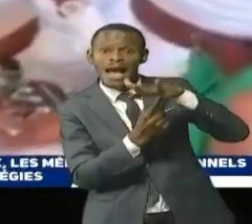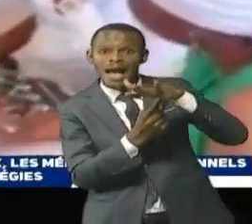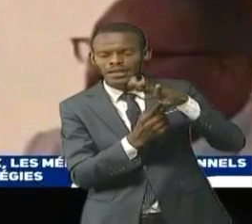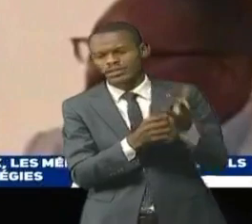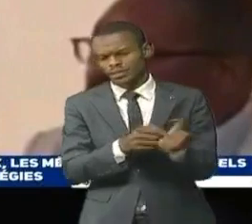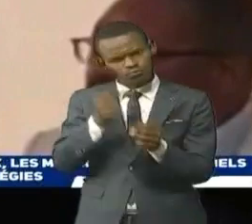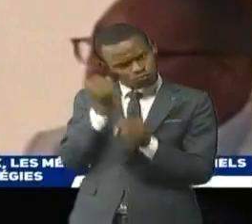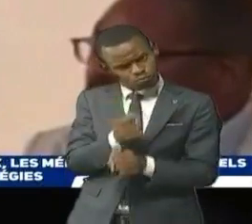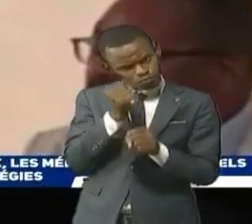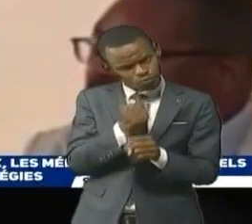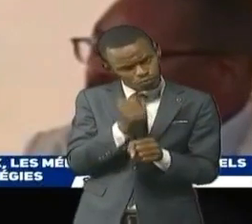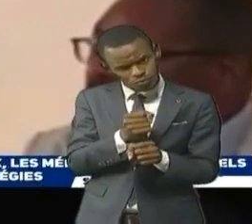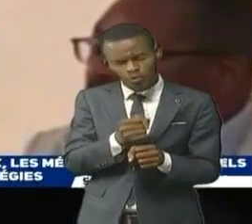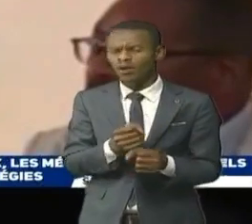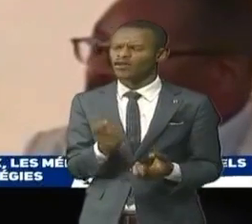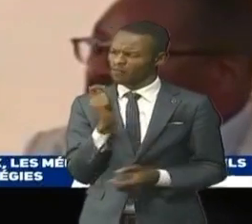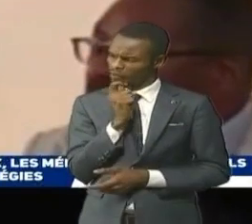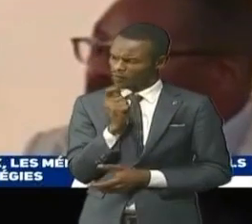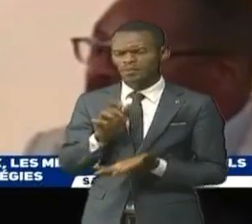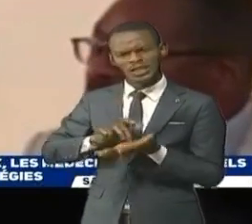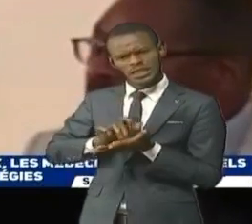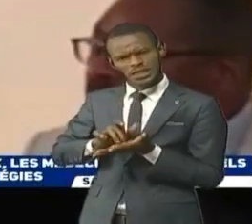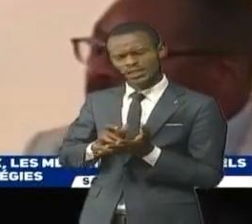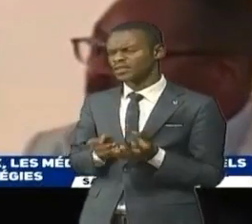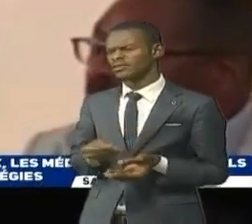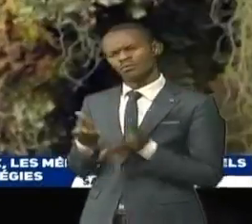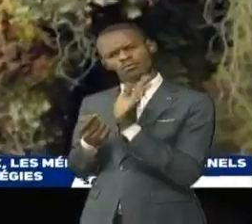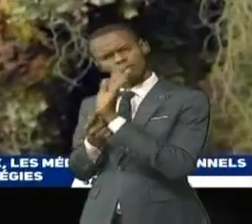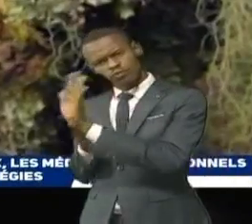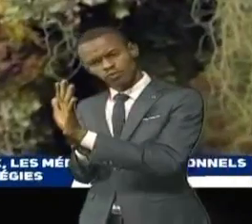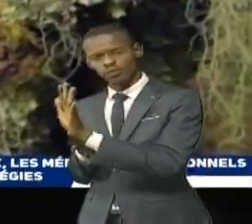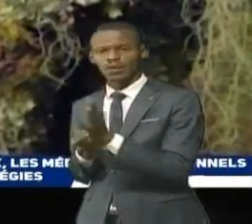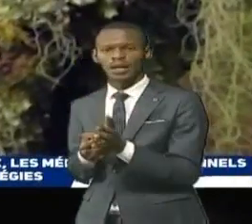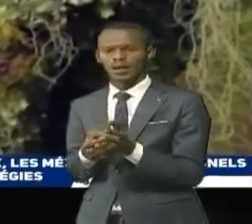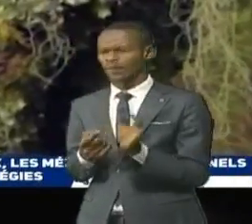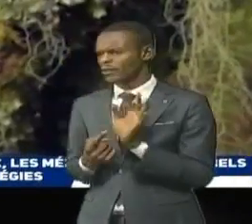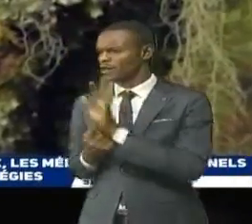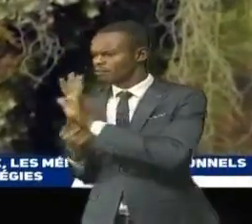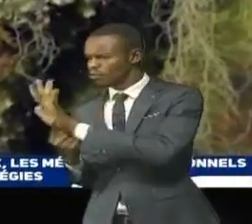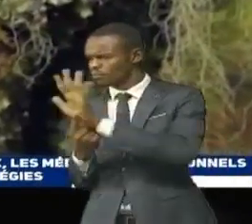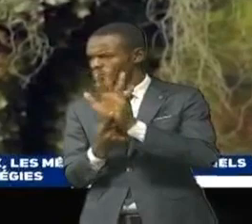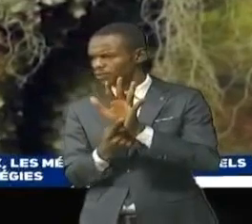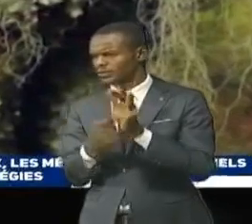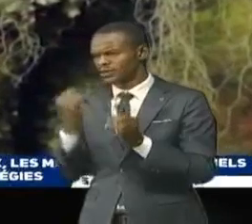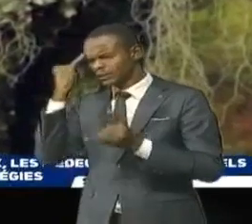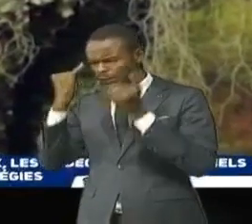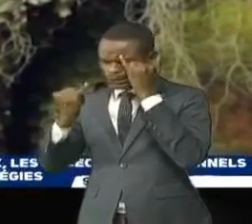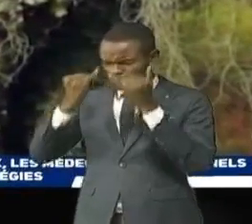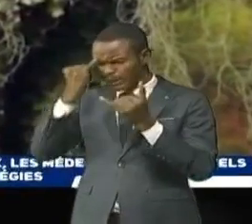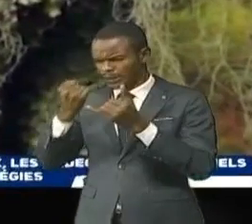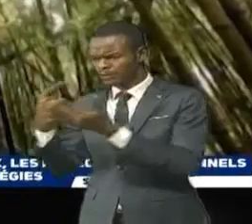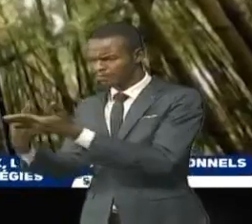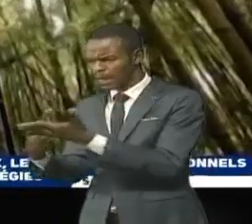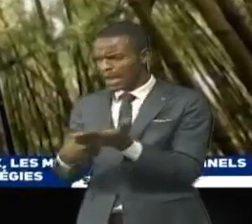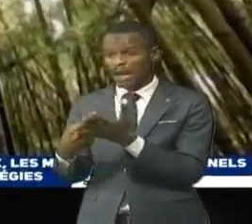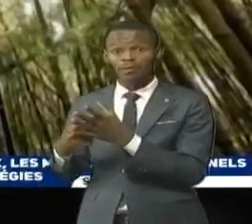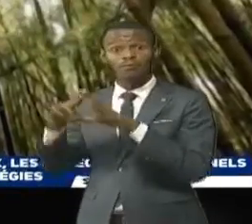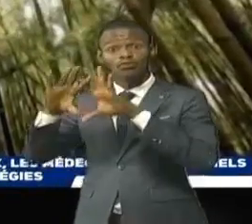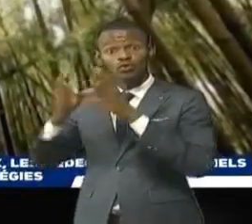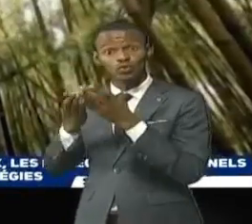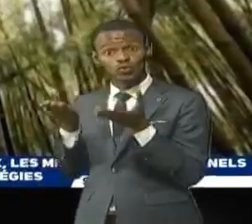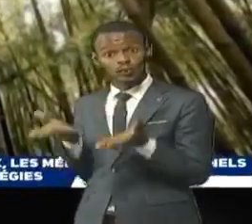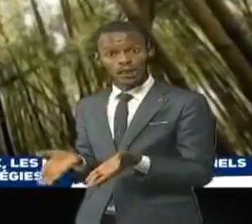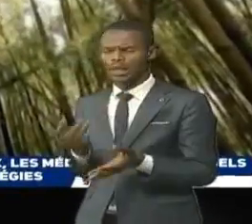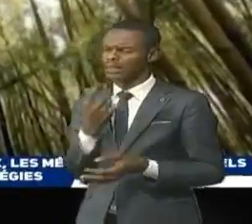les participants sont arrivés à la conclusion selon laquelle la médecine traditionnelle africaine en général et congolaise en particulier,